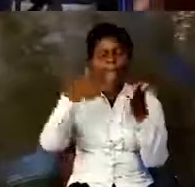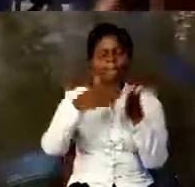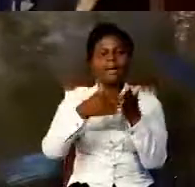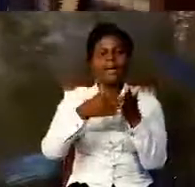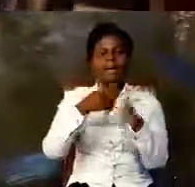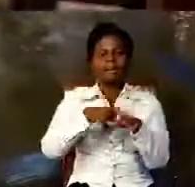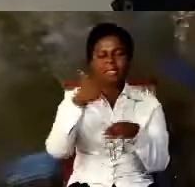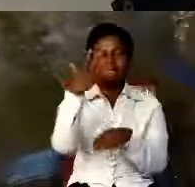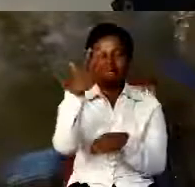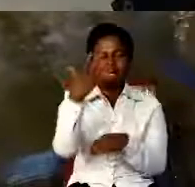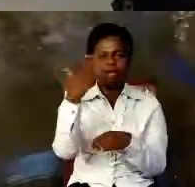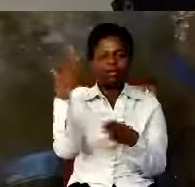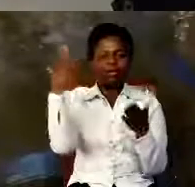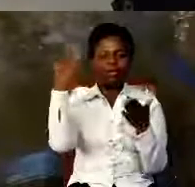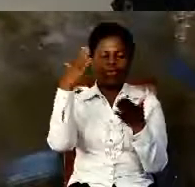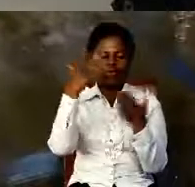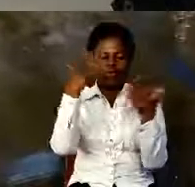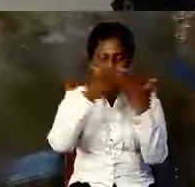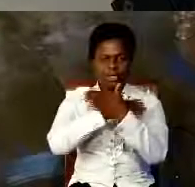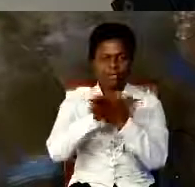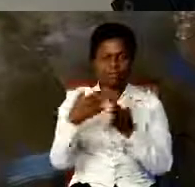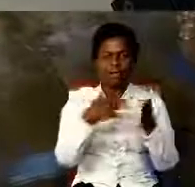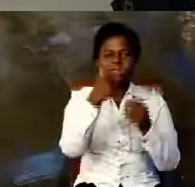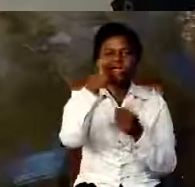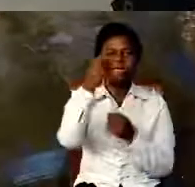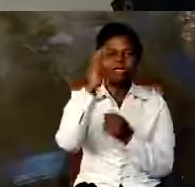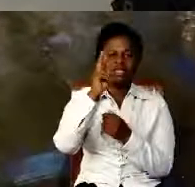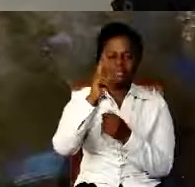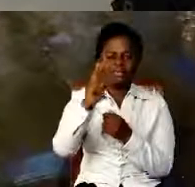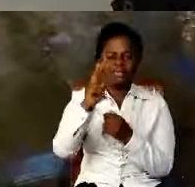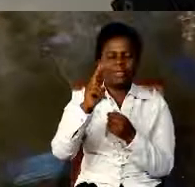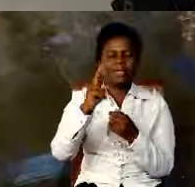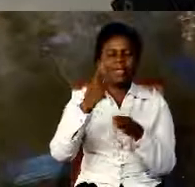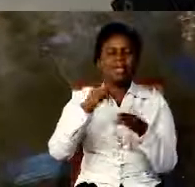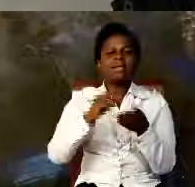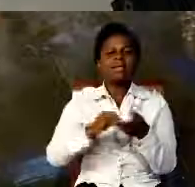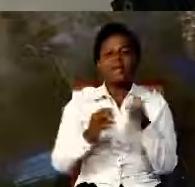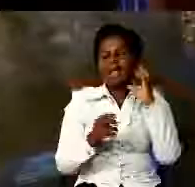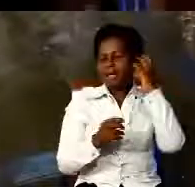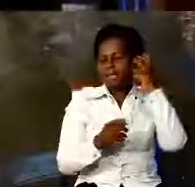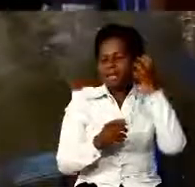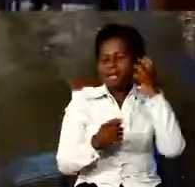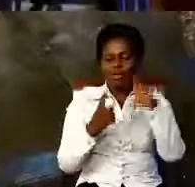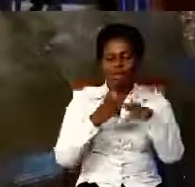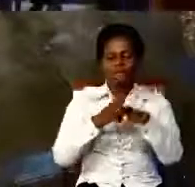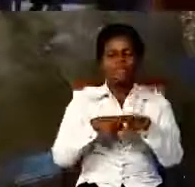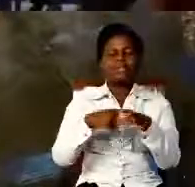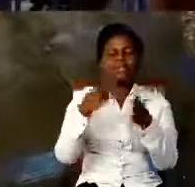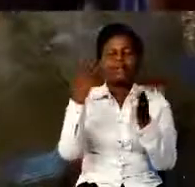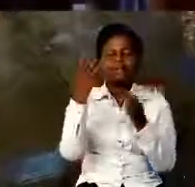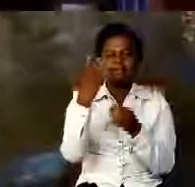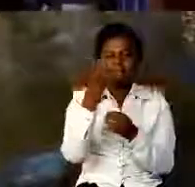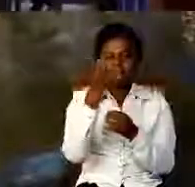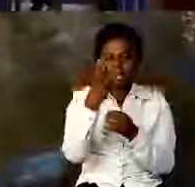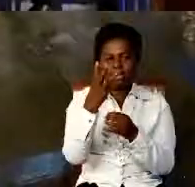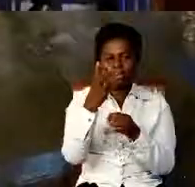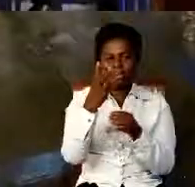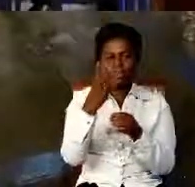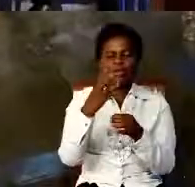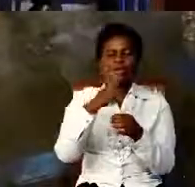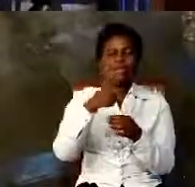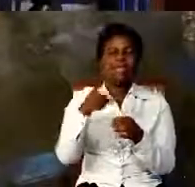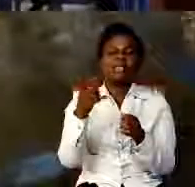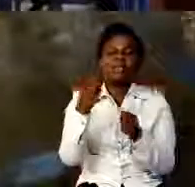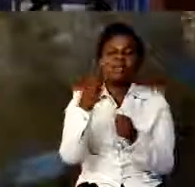usiku kwa njia ya TV, lakini vile vile kwa njia ya radio saa 3 na dakika 45 mpaka saa 5 na dakika